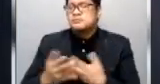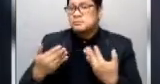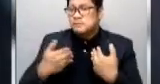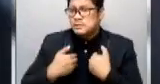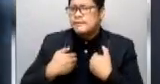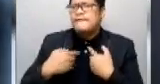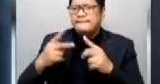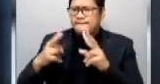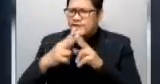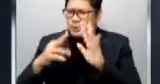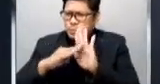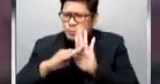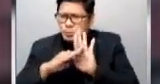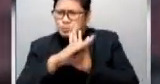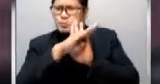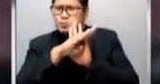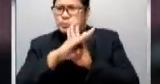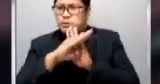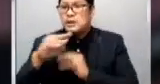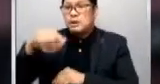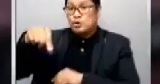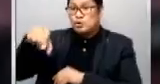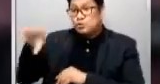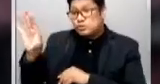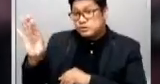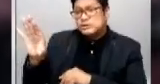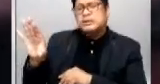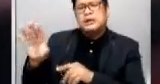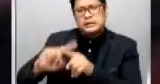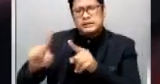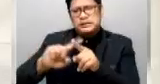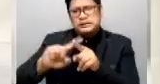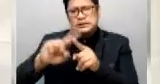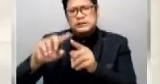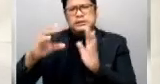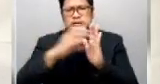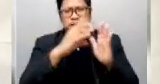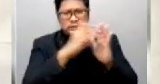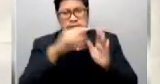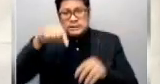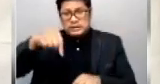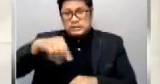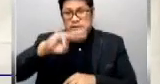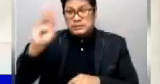sa mga kaso sa Quezon City at ilang panglunsod sa Metro Manila. Napaka